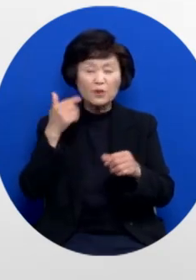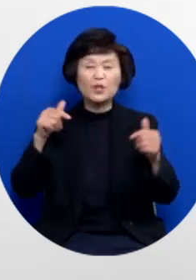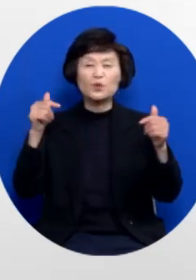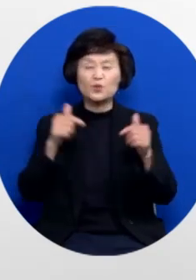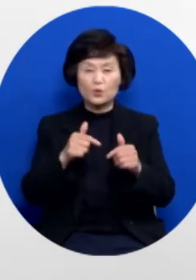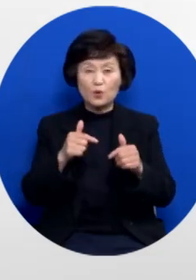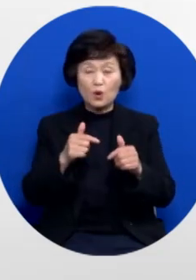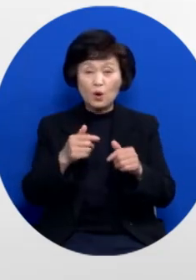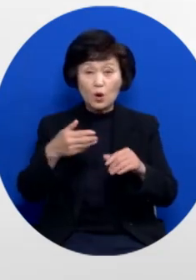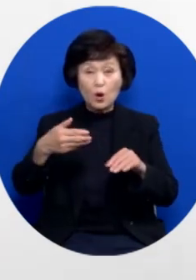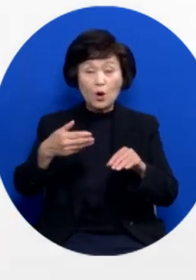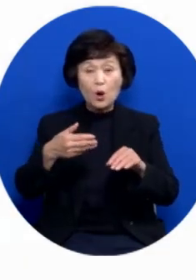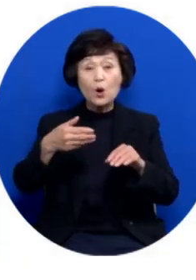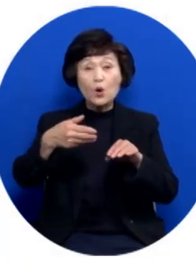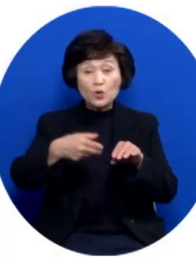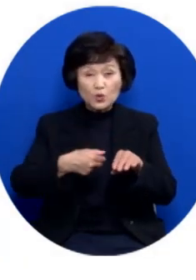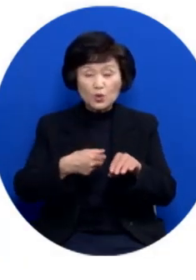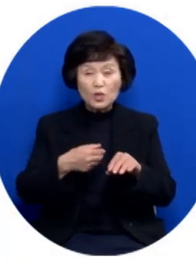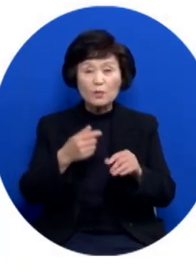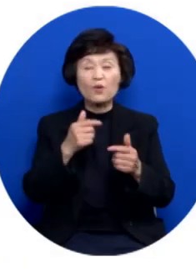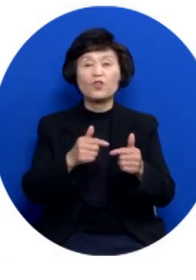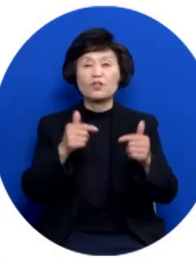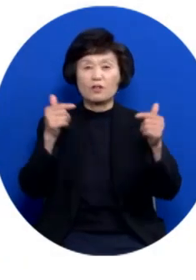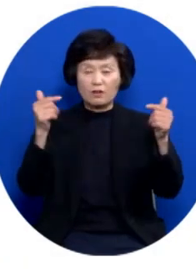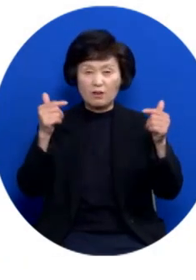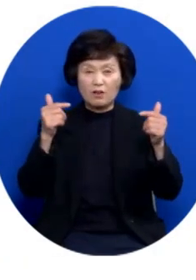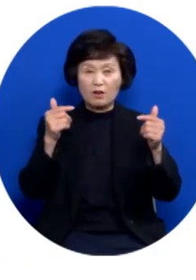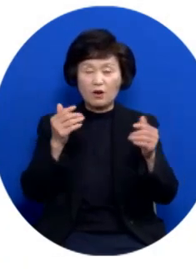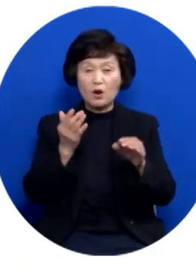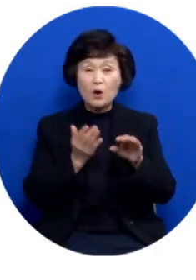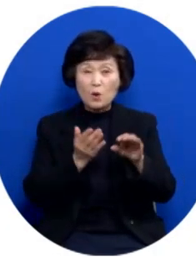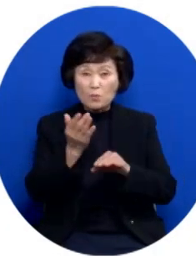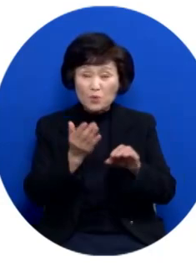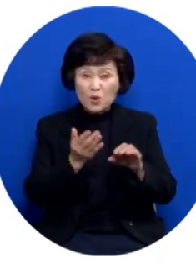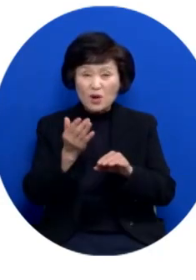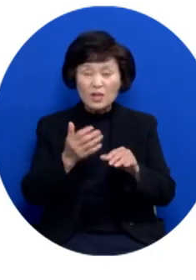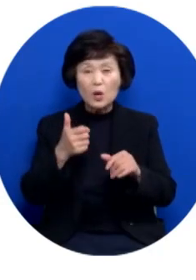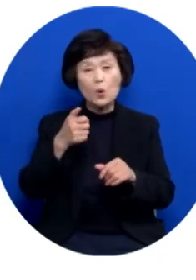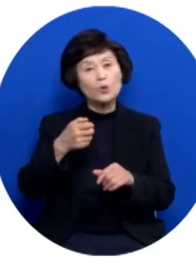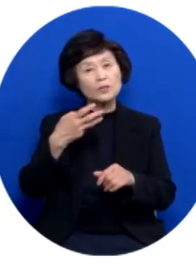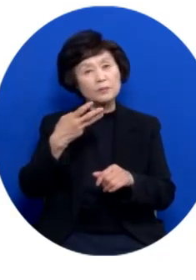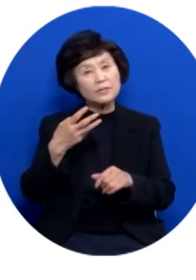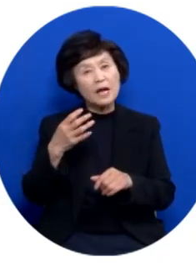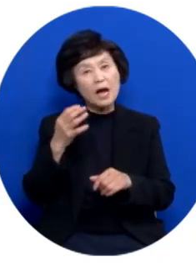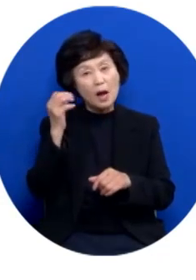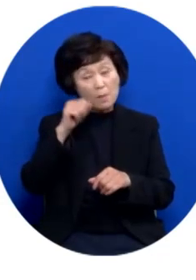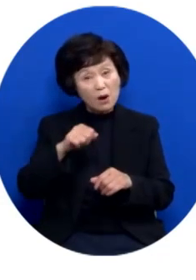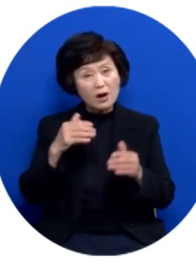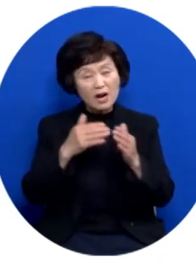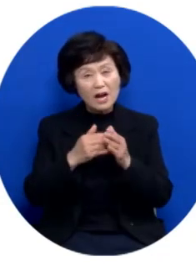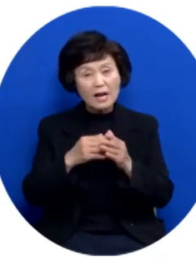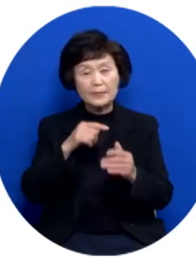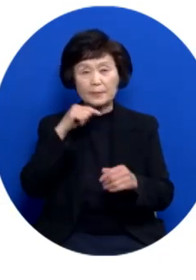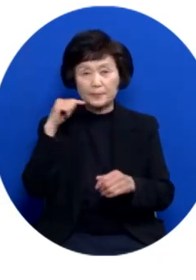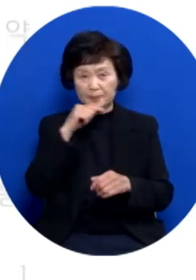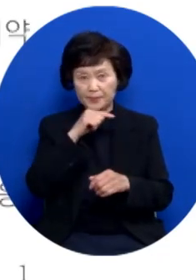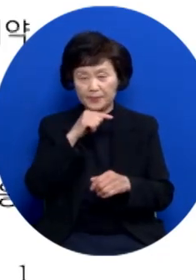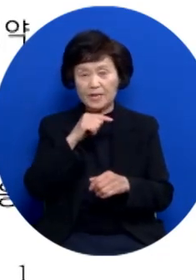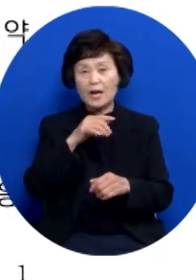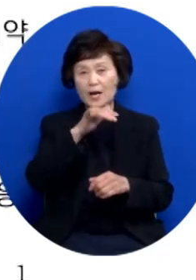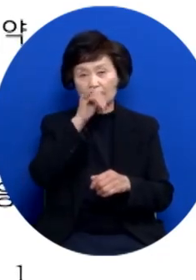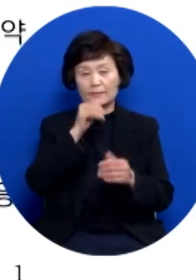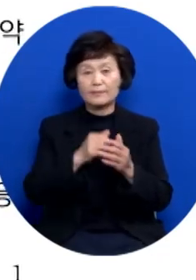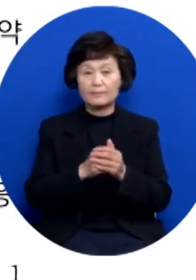반면 수입은 3.5% 늘어나면서 무역 수지가 53억 달러가량 적자를 기록했습니다.